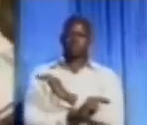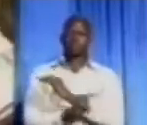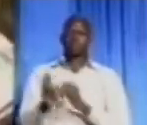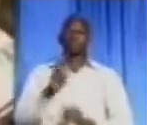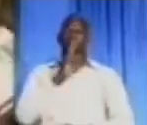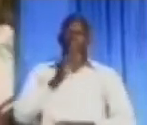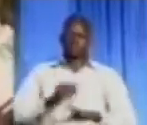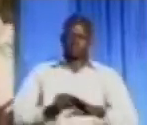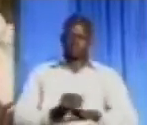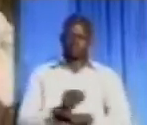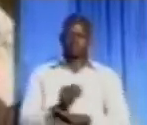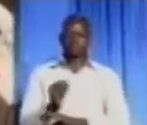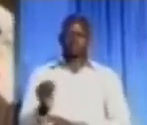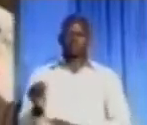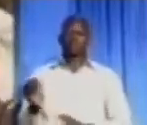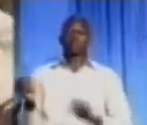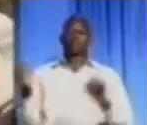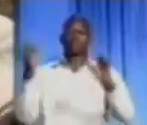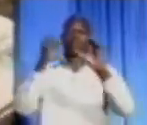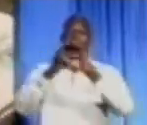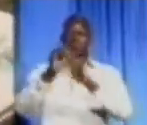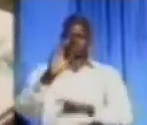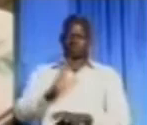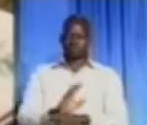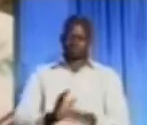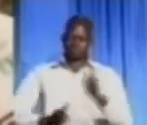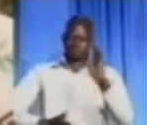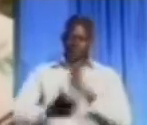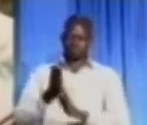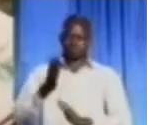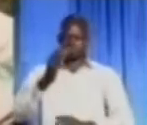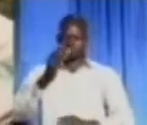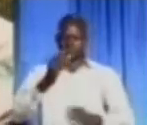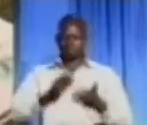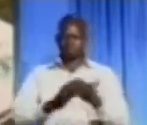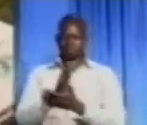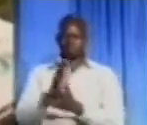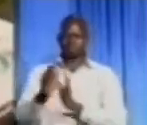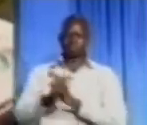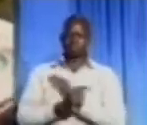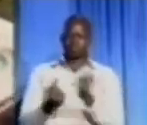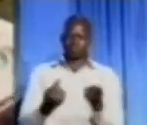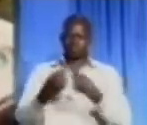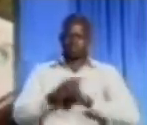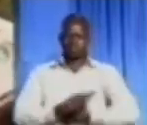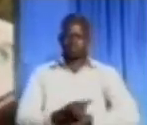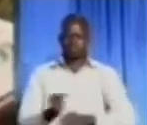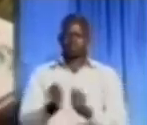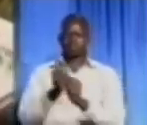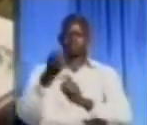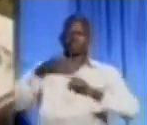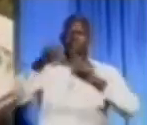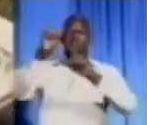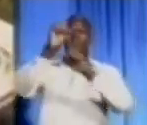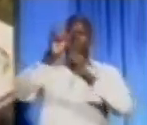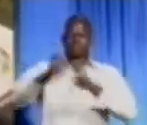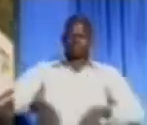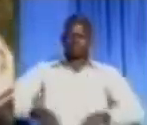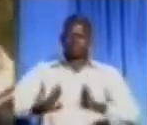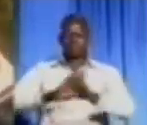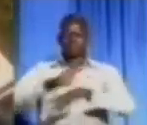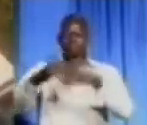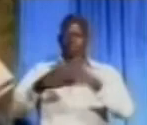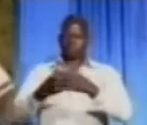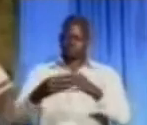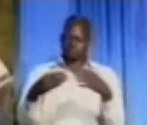obligatoirement pour rejoindre la capitale, ils passaient par Tougan. Mais aujourd'hui, avec l'état de cette route-là, tous ces